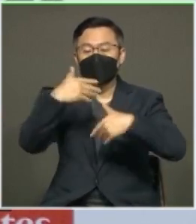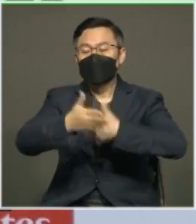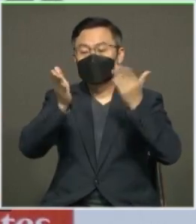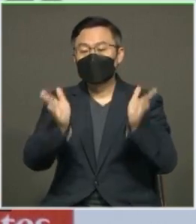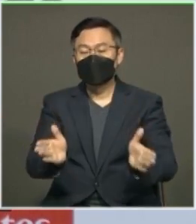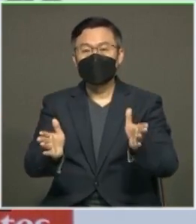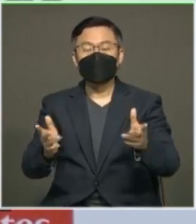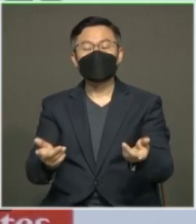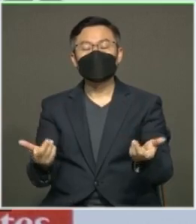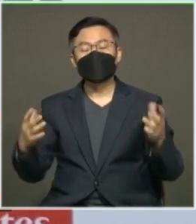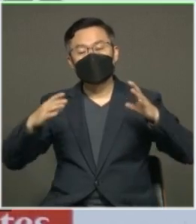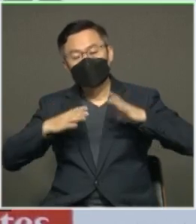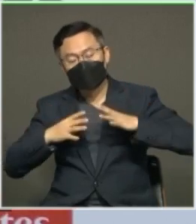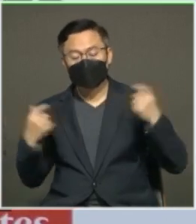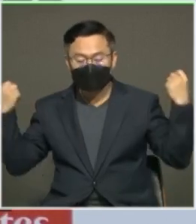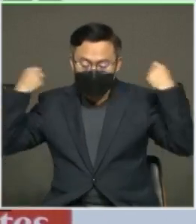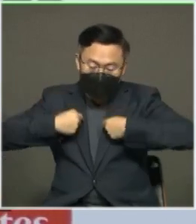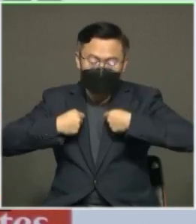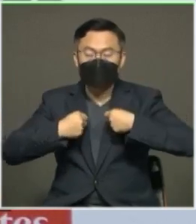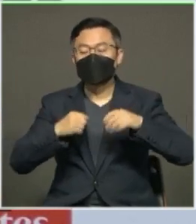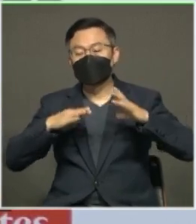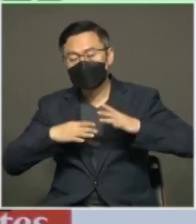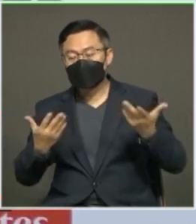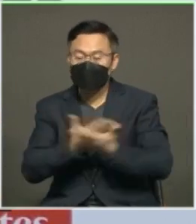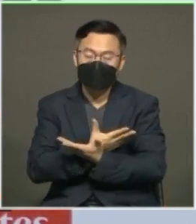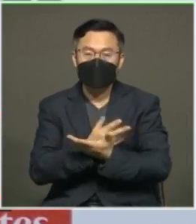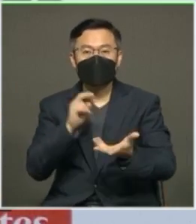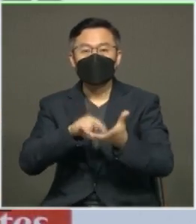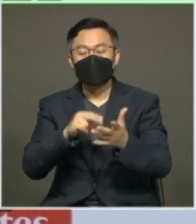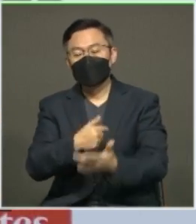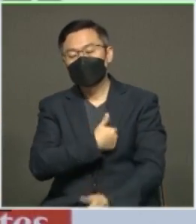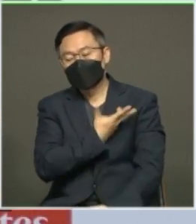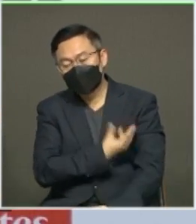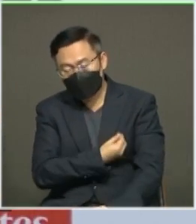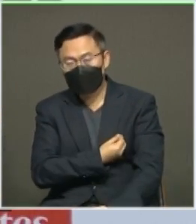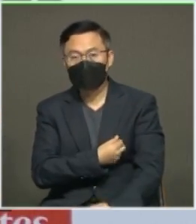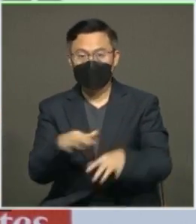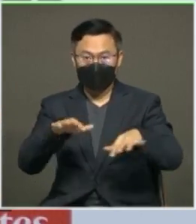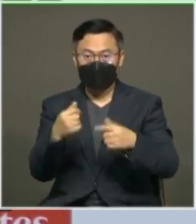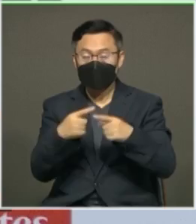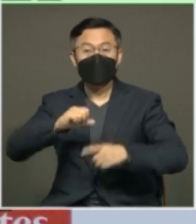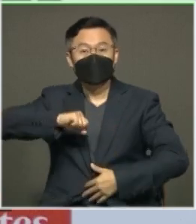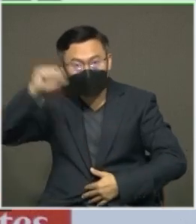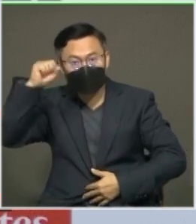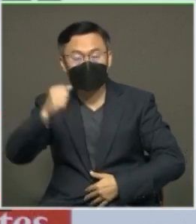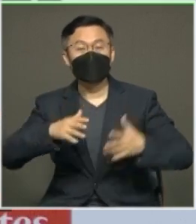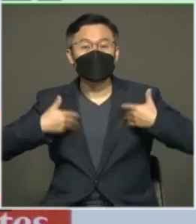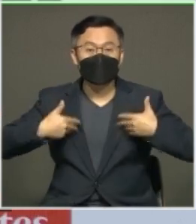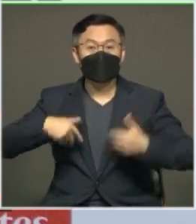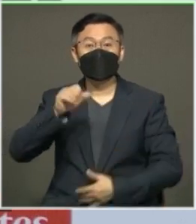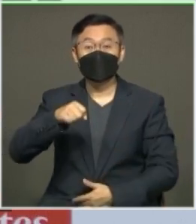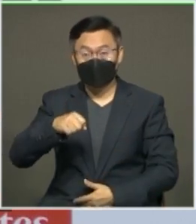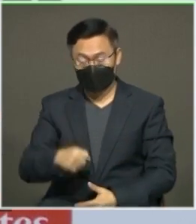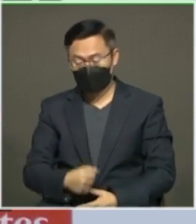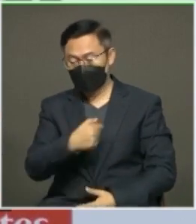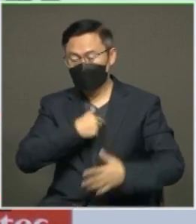ติที่บรรยากาศในห้องแต่งตัวมันจะเป็นแบบนั้นแล้วมันก็น่าจะเป็นปัญหาแน่นอนถ้าเกิดว่ามันไม่เป็นแบบนั้นหมายความว่าถ้าเกิดไม่มีการ